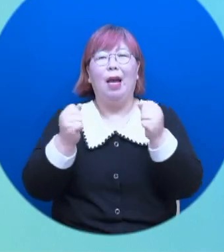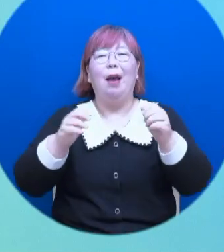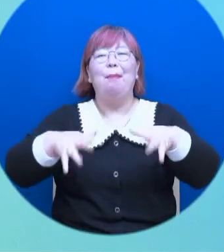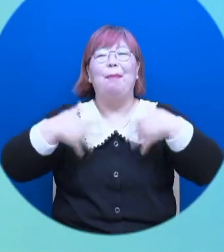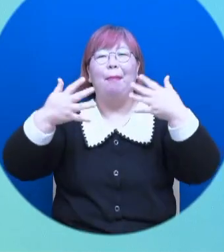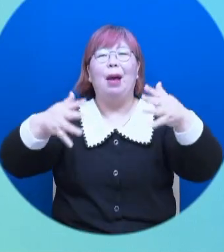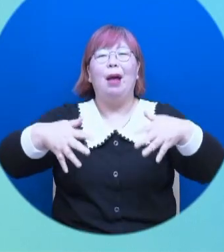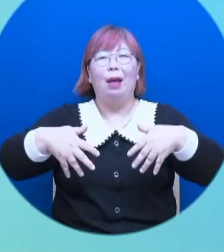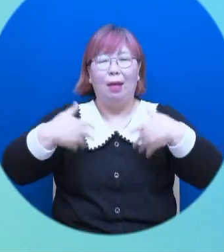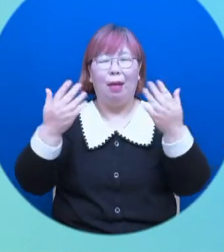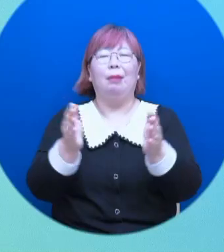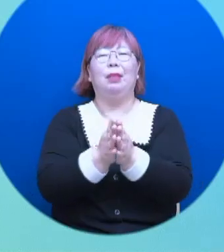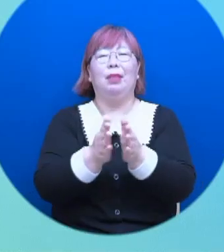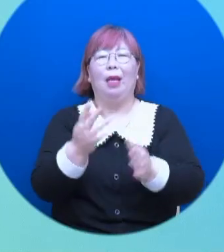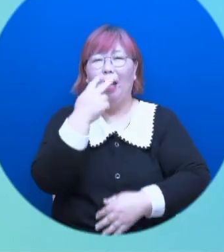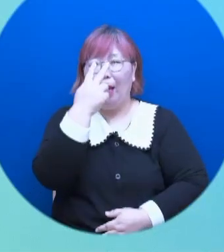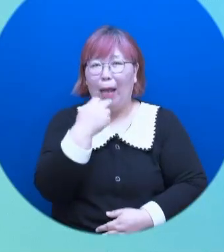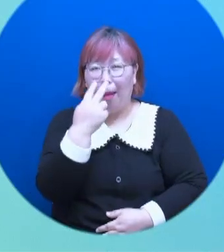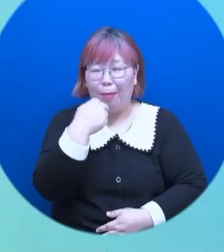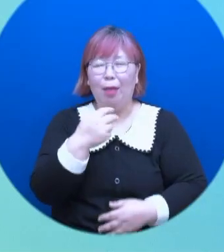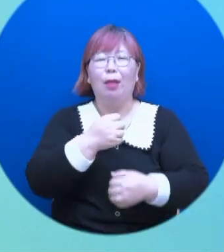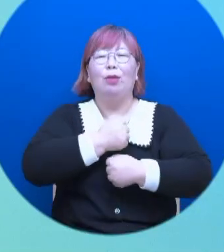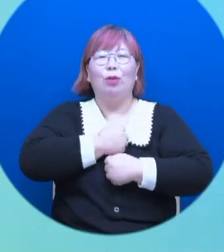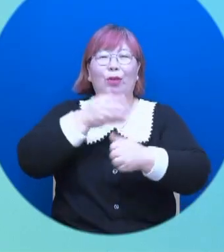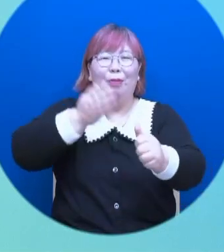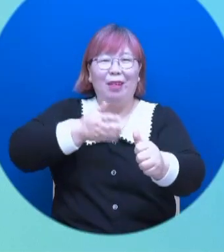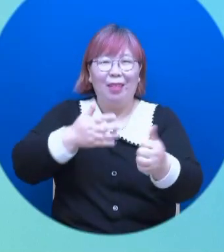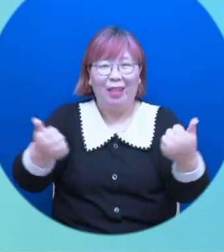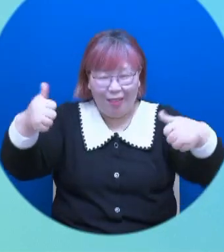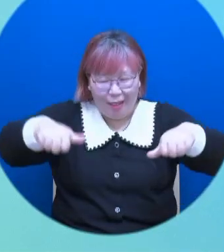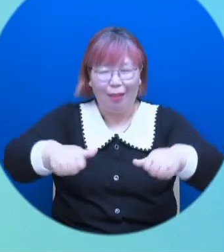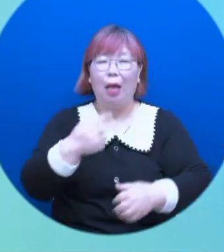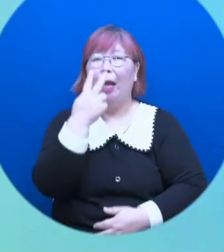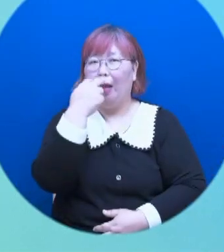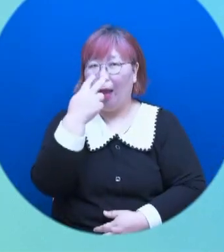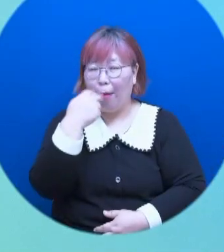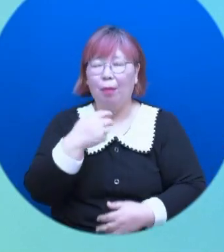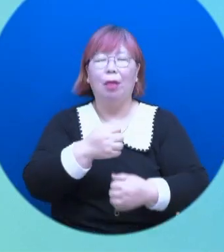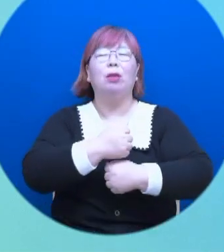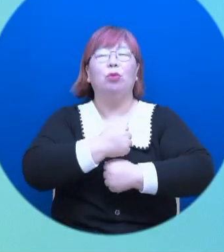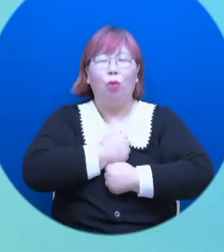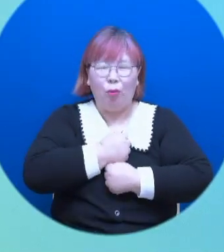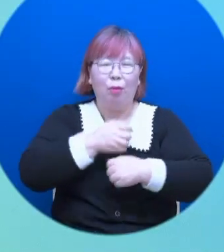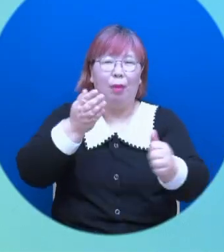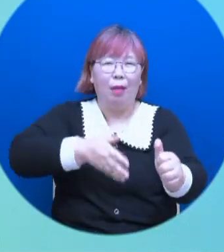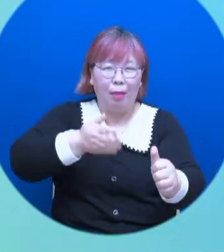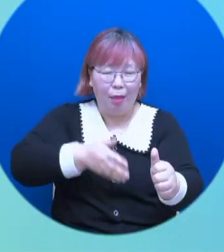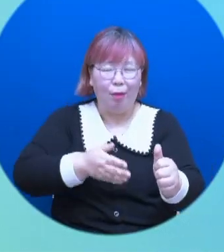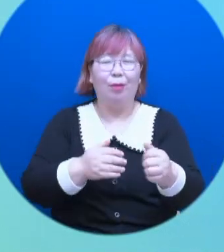시작했어요. 감기 조심하세요. 이렇게 한번 인사하겠습니다. 인사합니다.